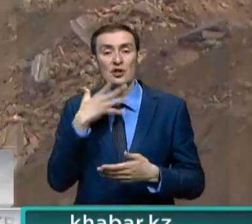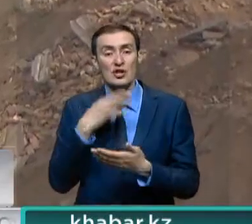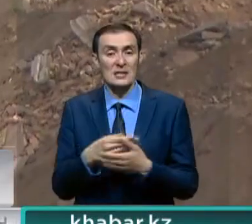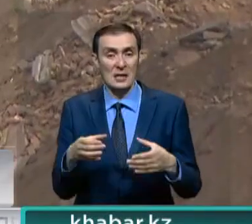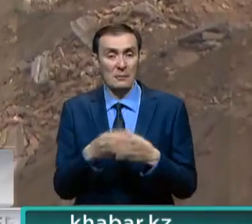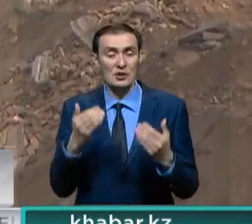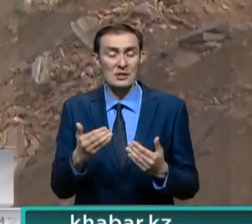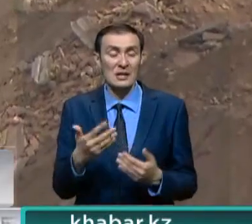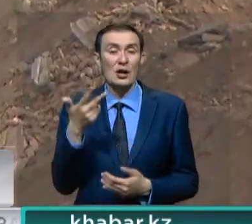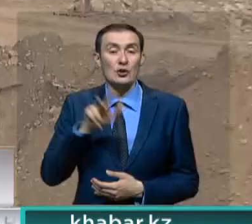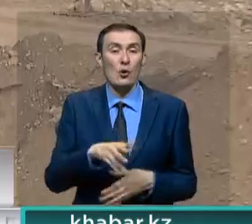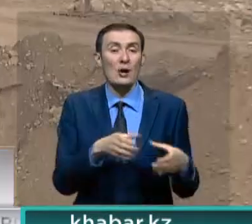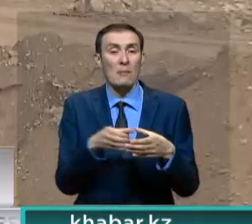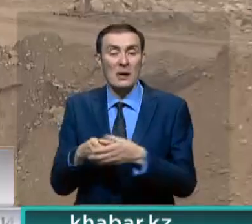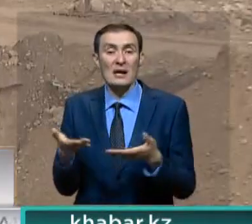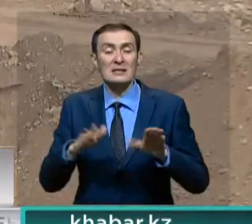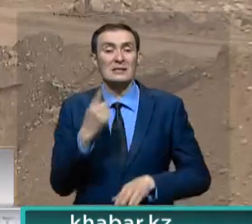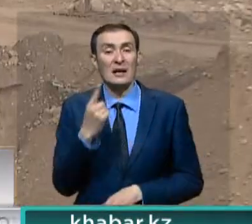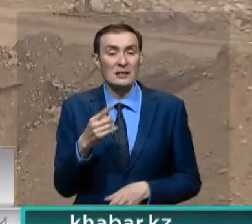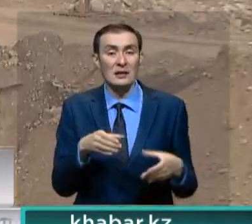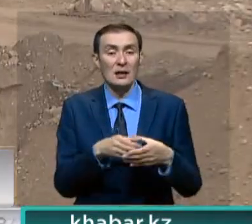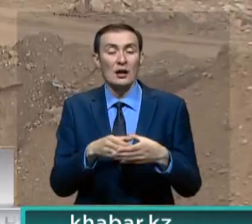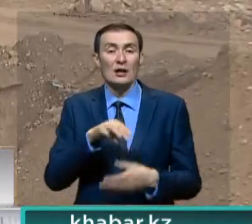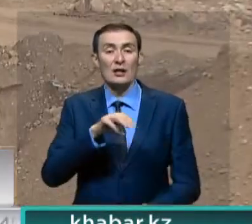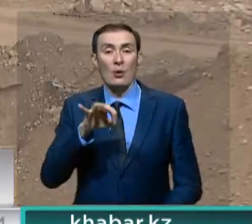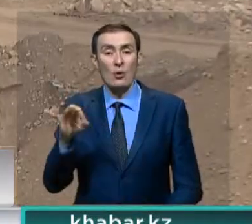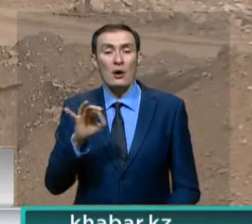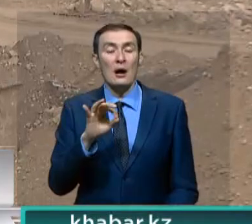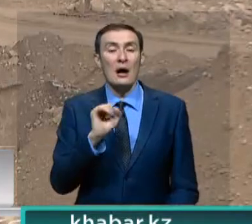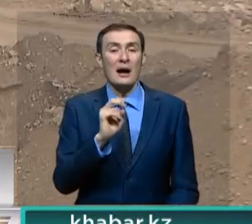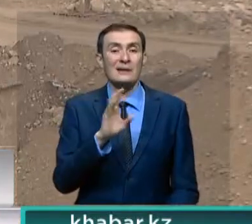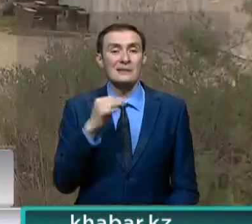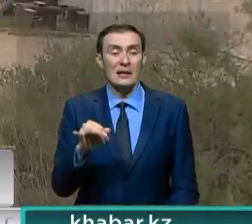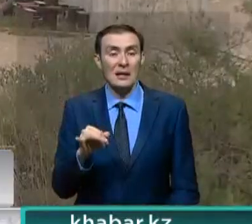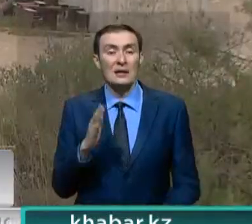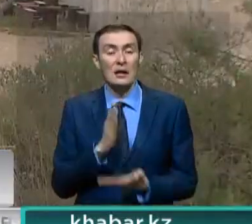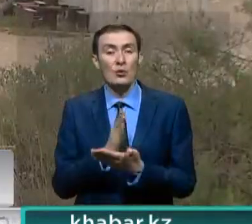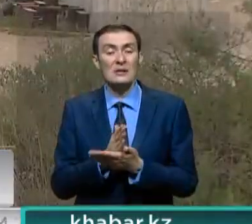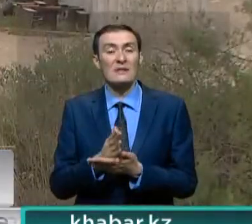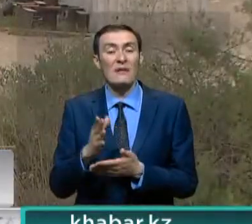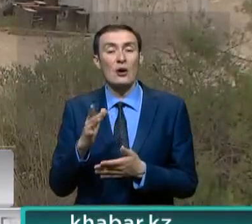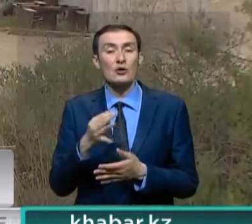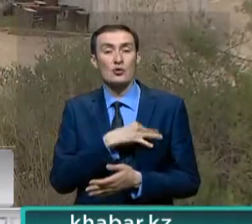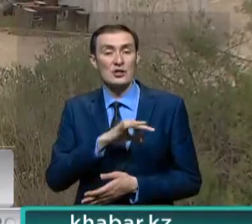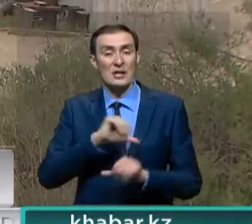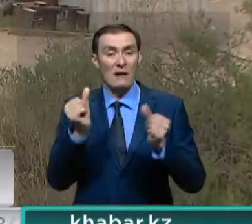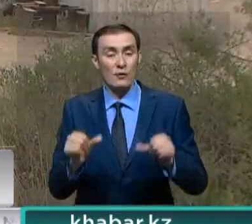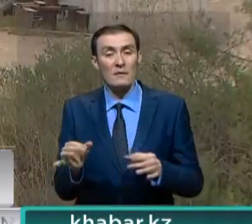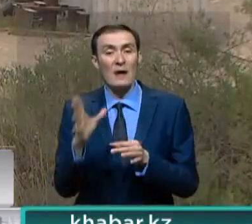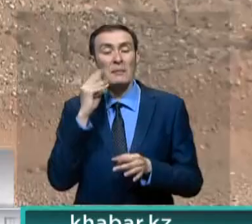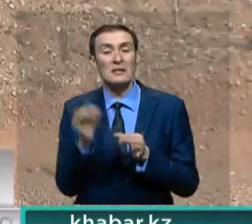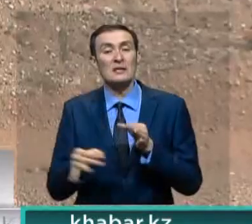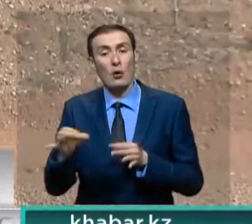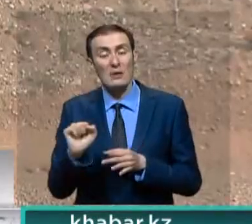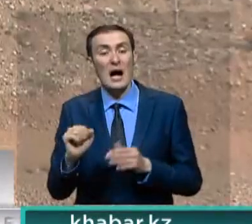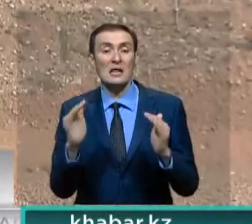Сегодня здесь из трех недропользователей остался один – ТО «Карьер Аксай». Территориально объект находится в Карасайском районе Алматинской области. Но при этом жилые дома